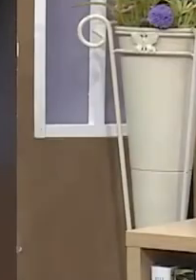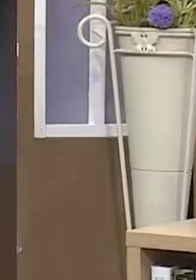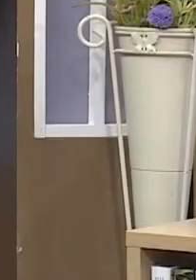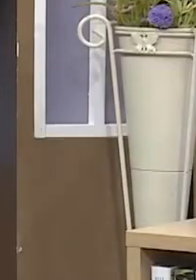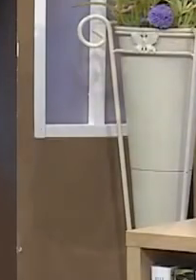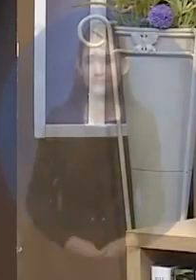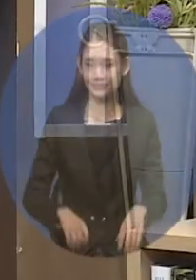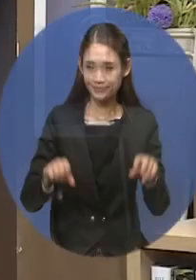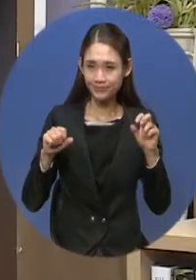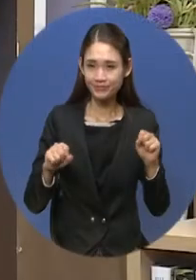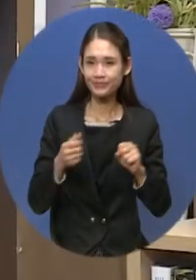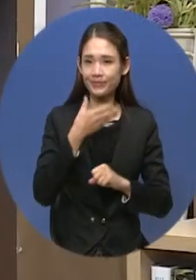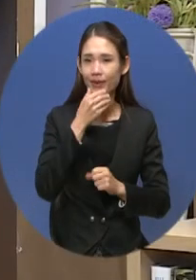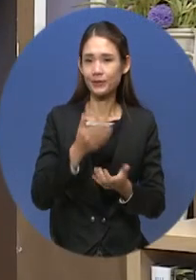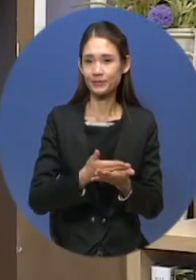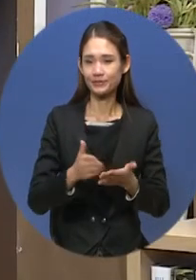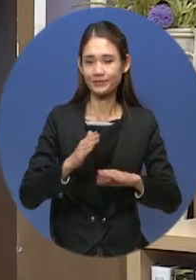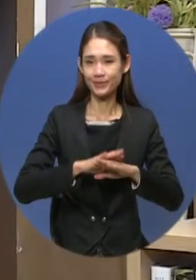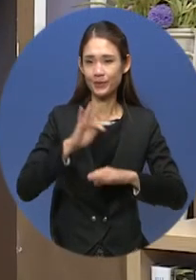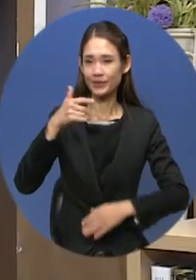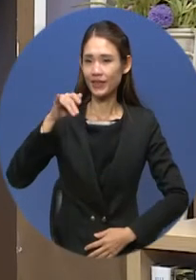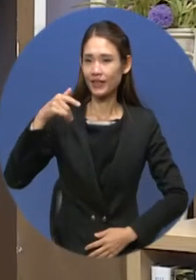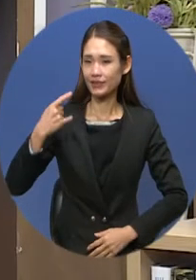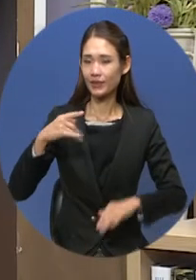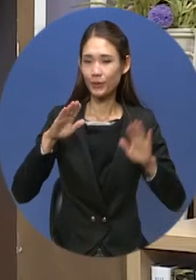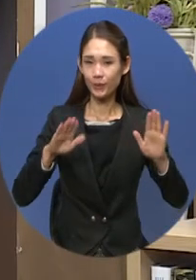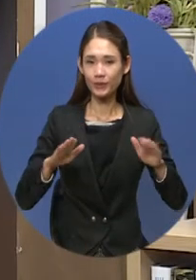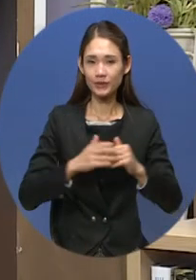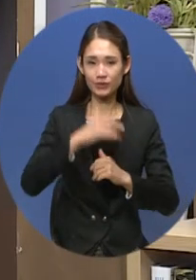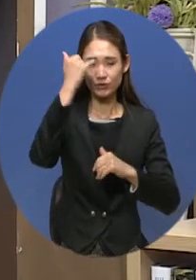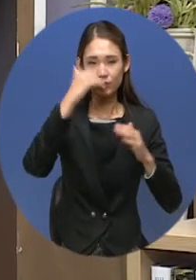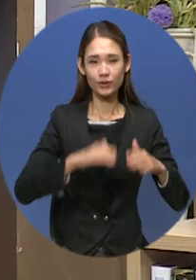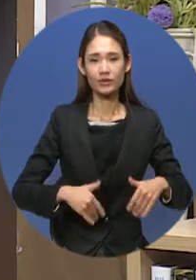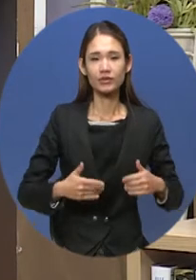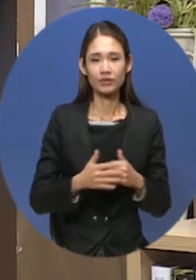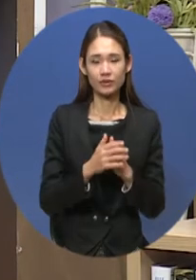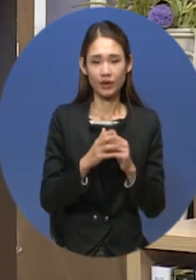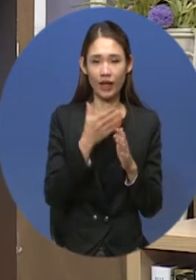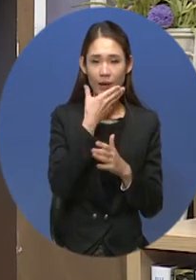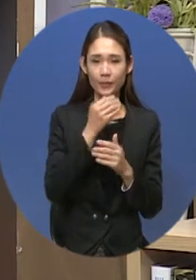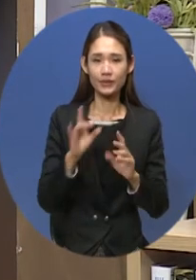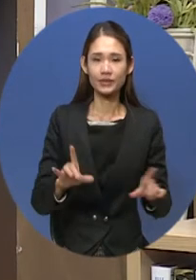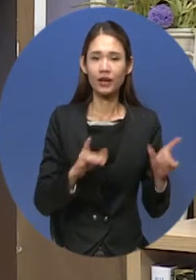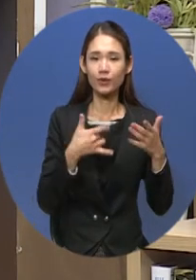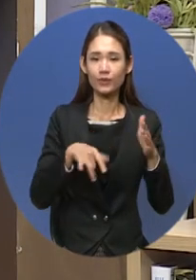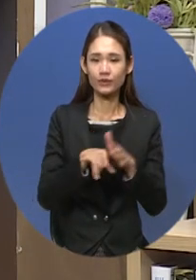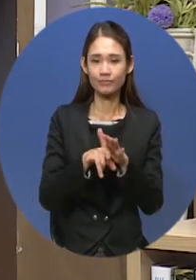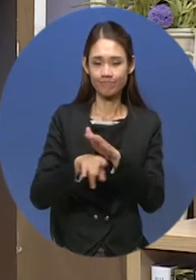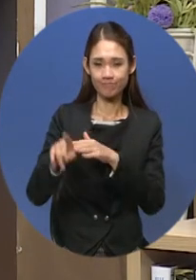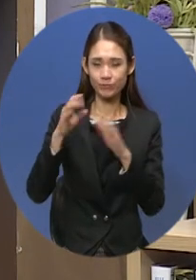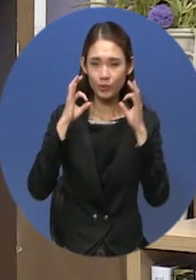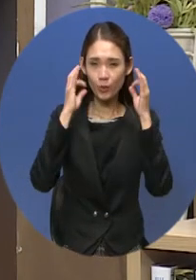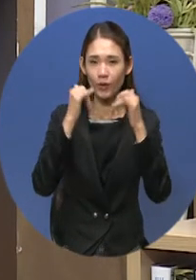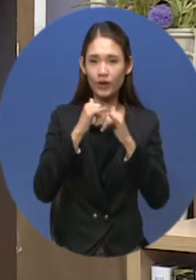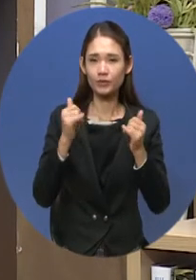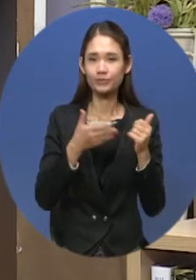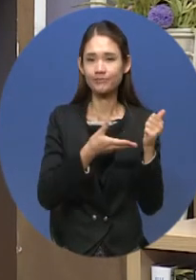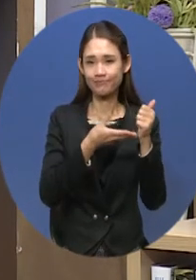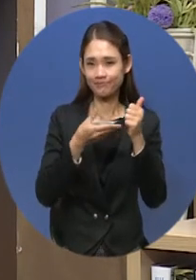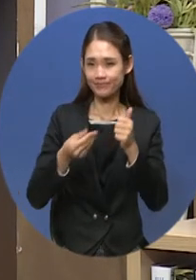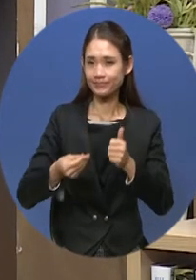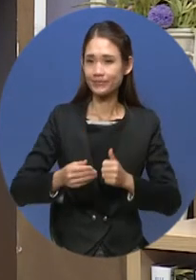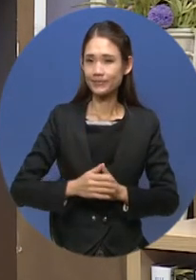안녕하세요. 행복나눔 지킴이의 손자희입니다. 오늘은 충청남도 도민들의 행복한 삶을 위해 앞장서서 노력하는 분을